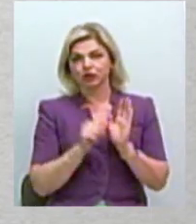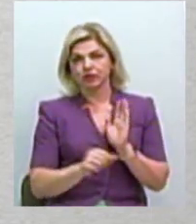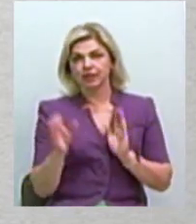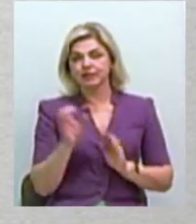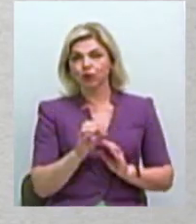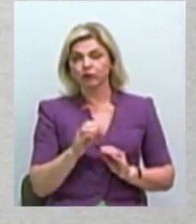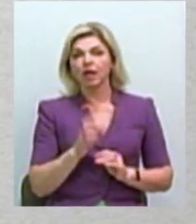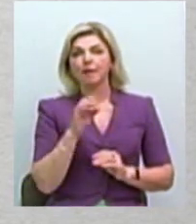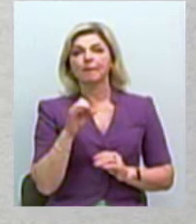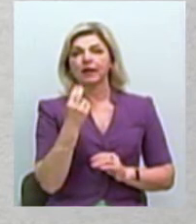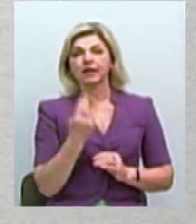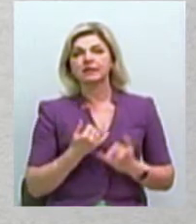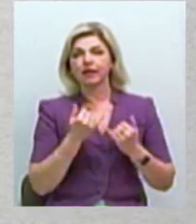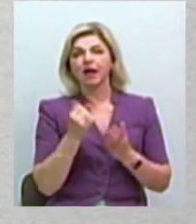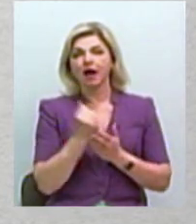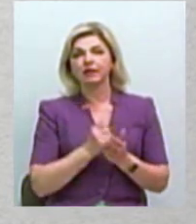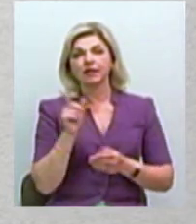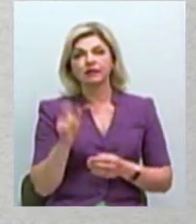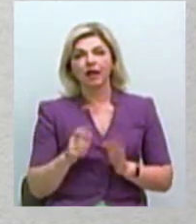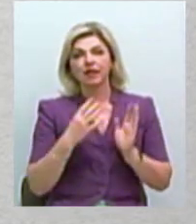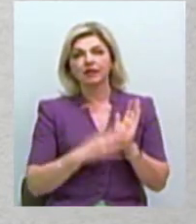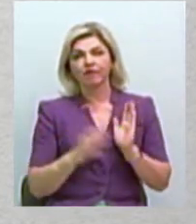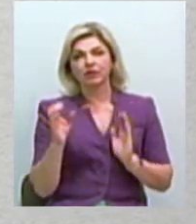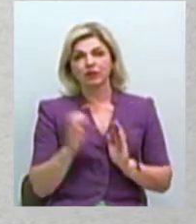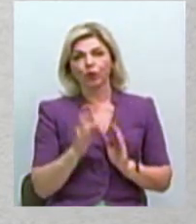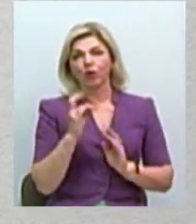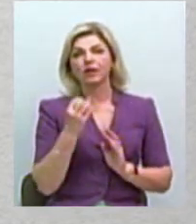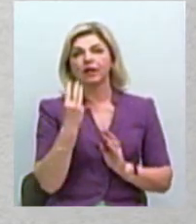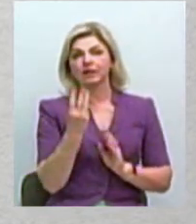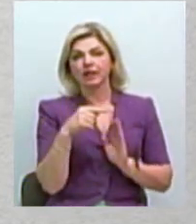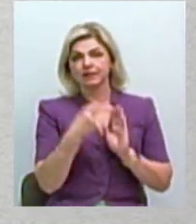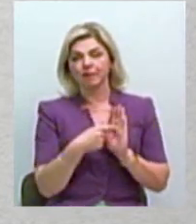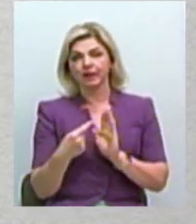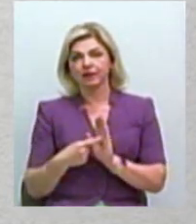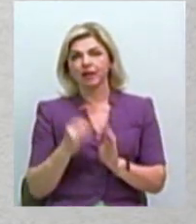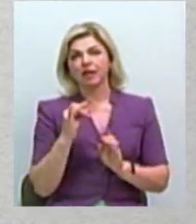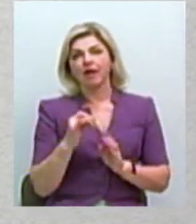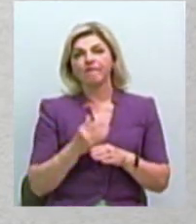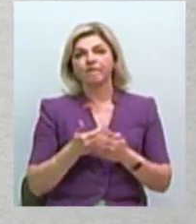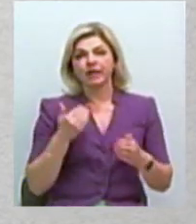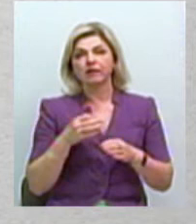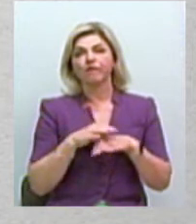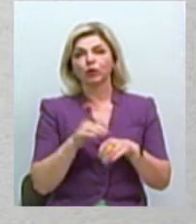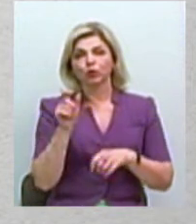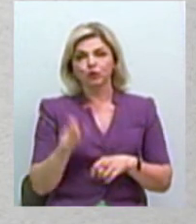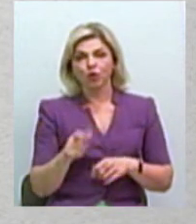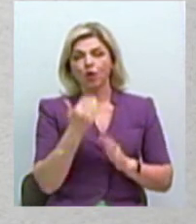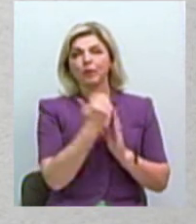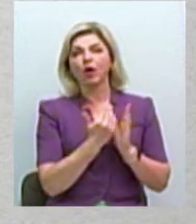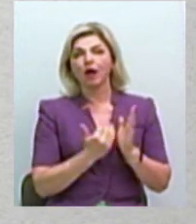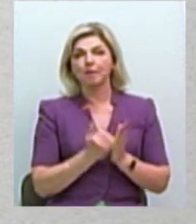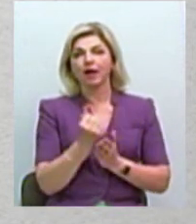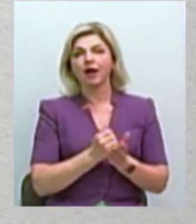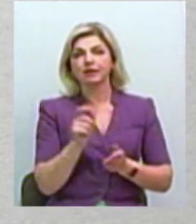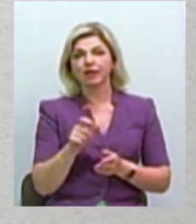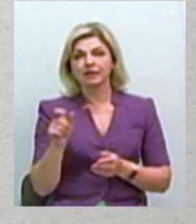секунд. Бліц для кандидата – 90 секунд на 3 запитання від ведучого. Програма кандидата –